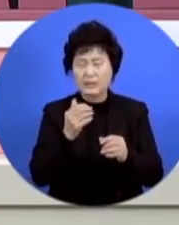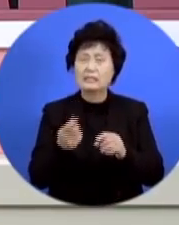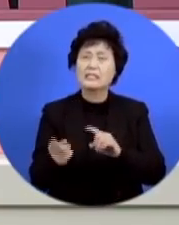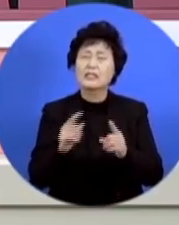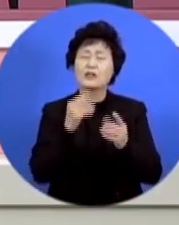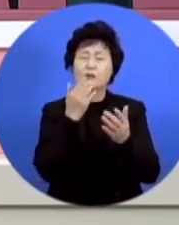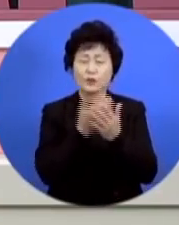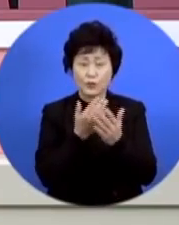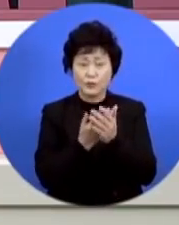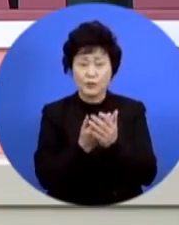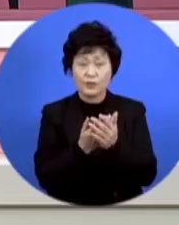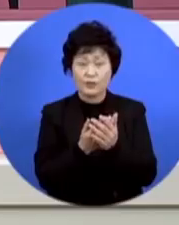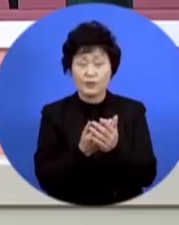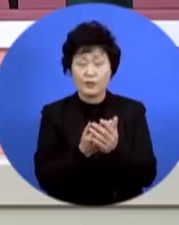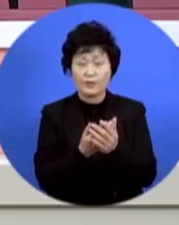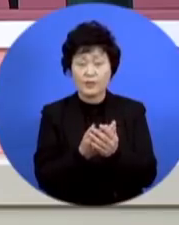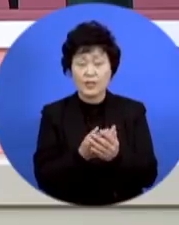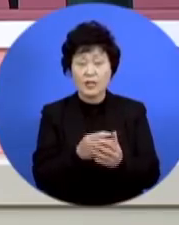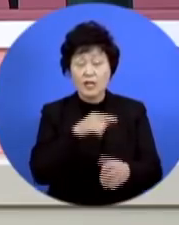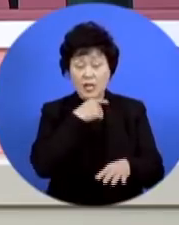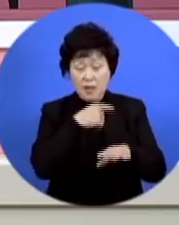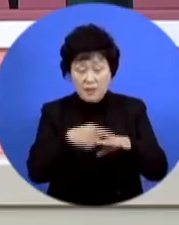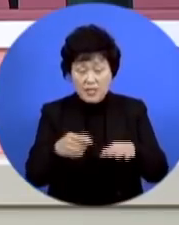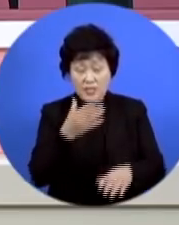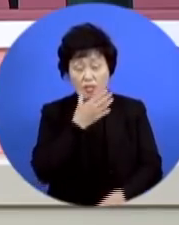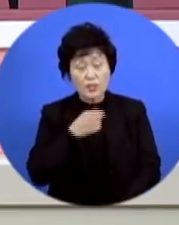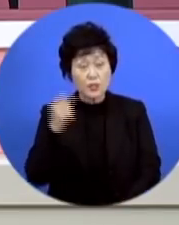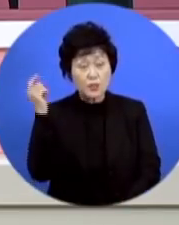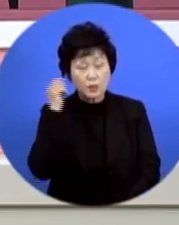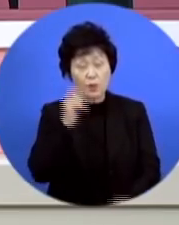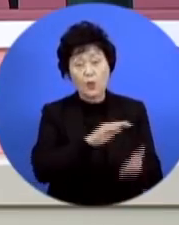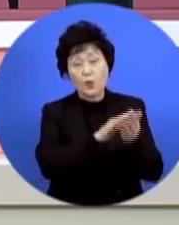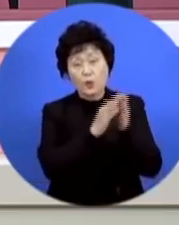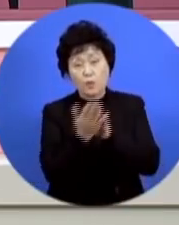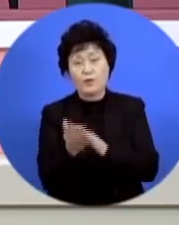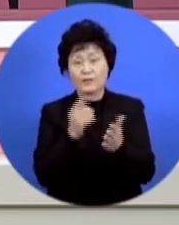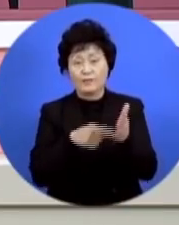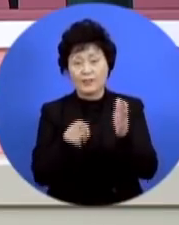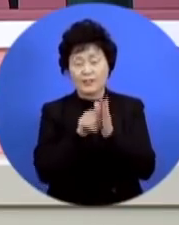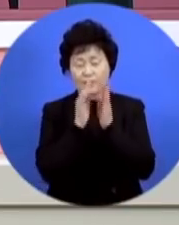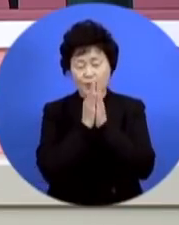위해서 굉장히 기도를 많이 합니다. 오히려 이럴 때 우리가